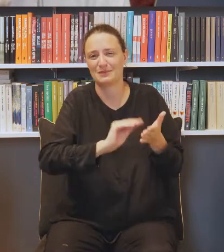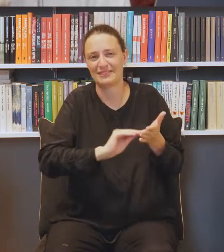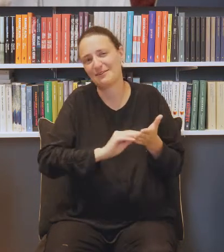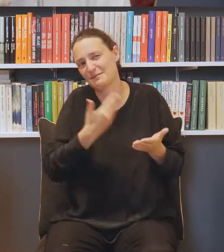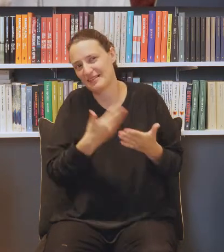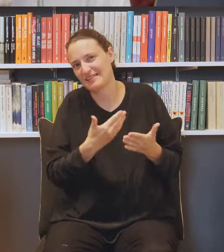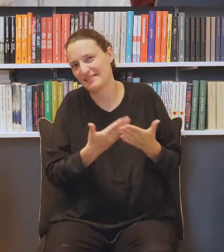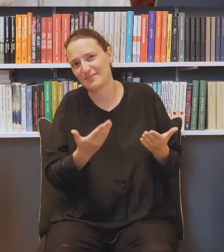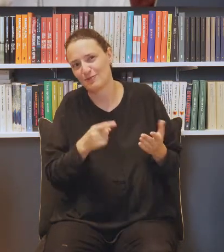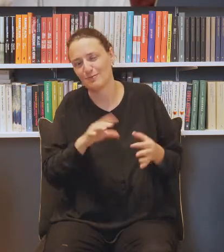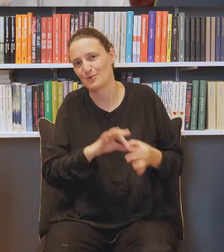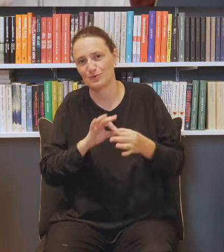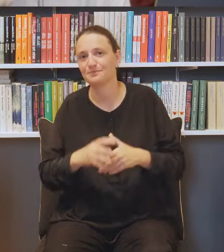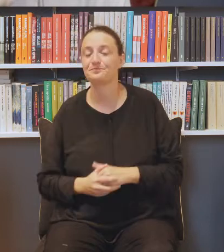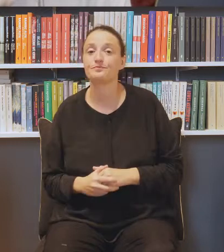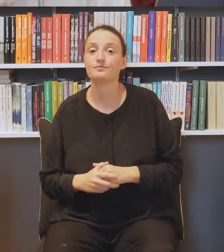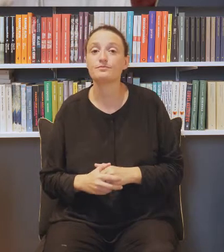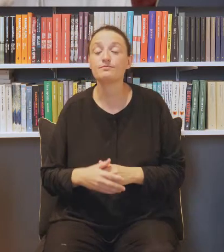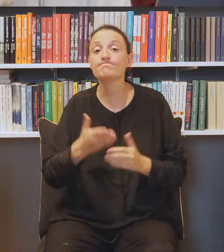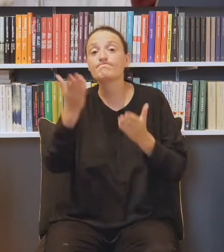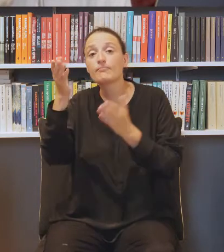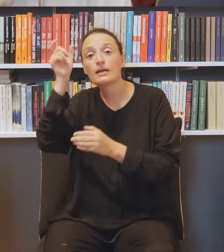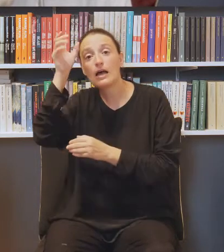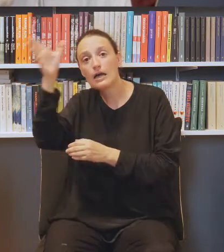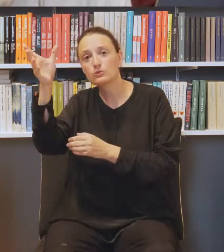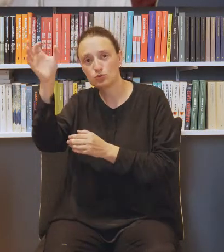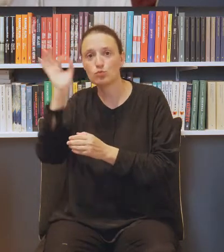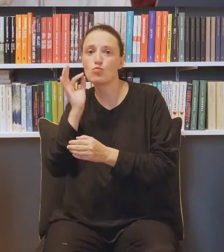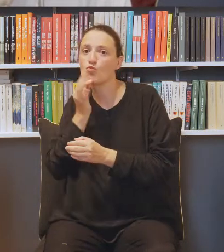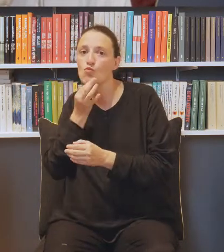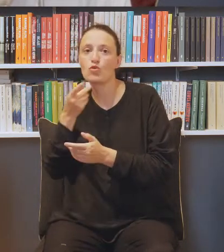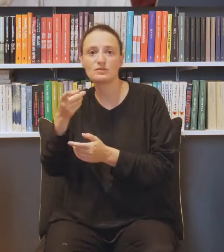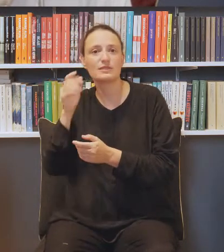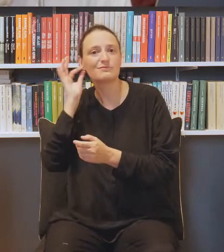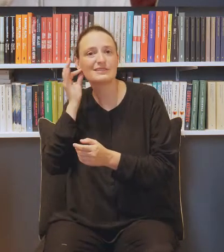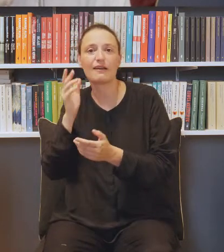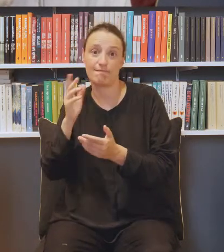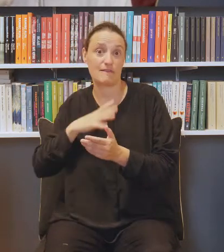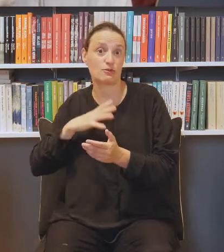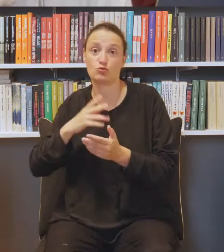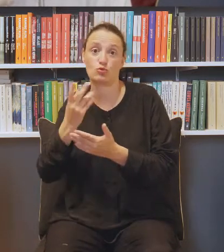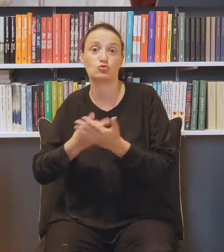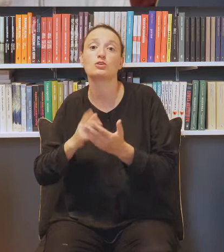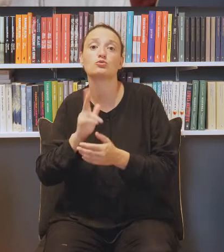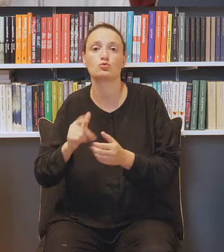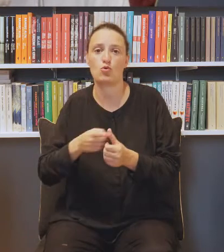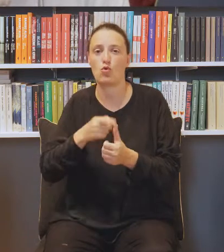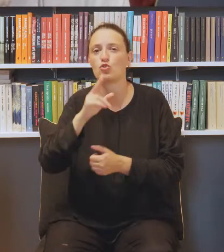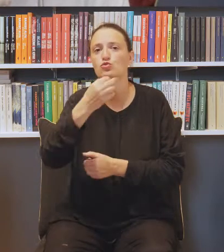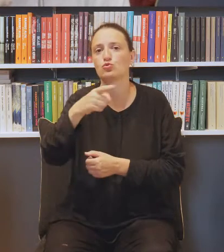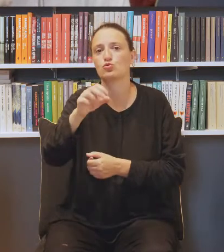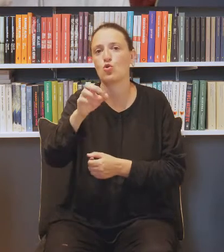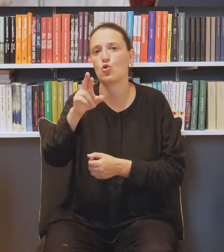A jeszcze z takich pisarek młodych, no to warto czytać na przykład Dorotę Kota, to też jest taka świetna